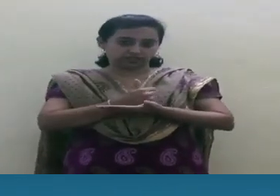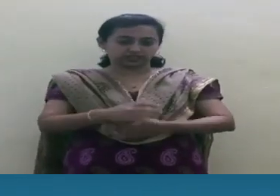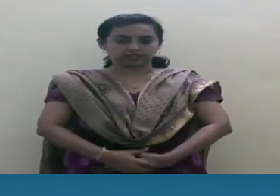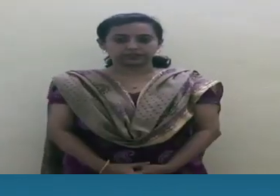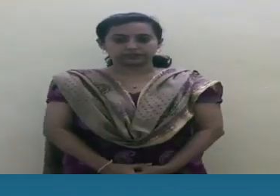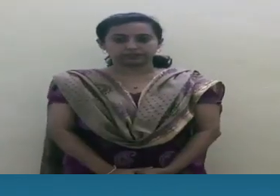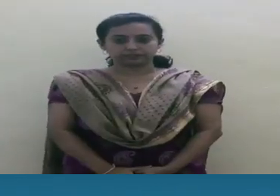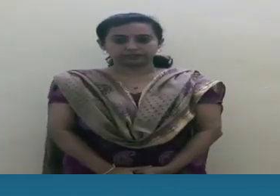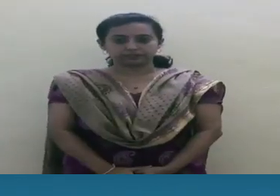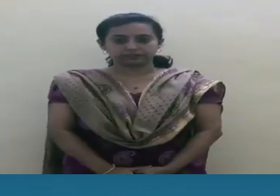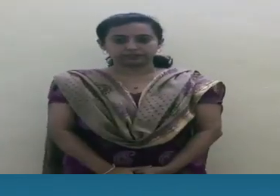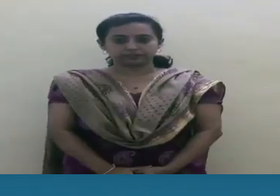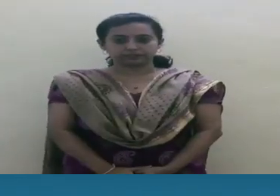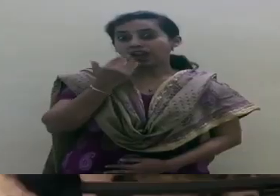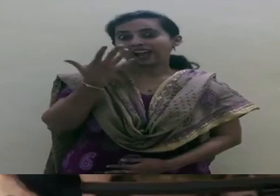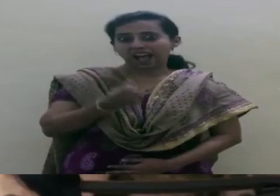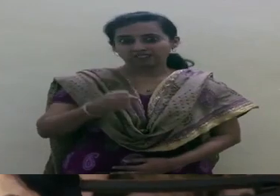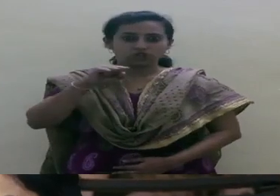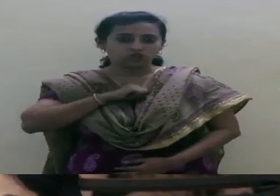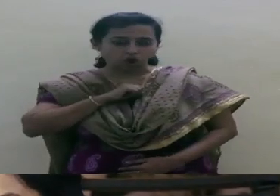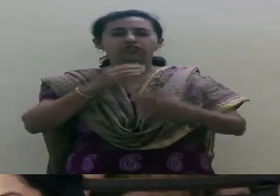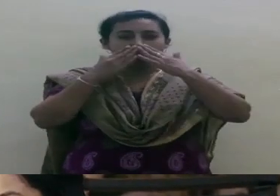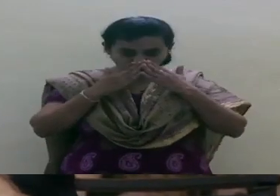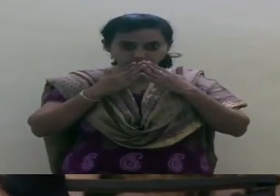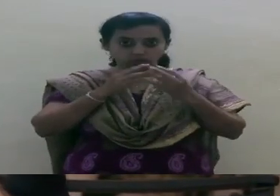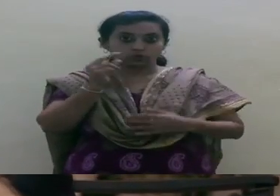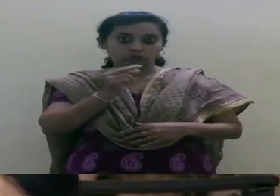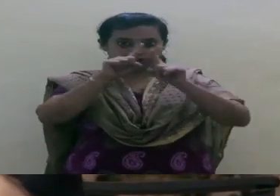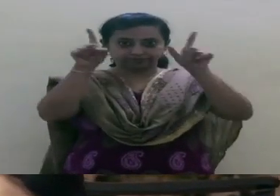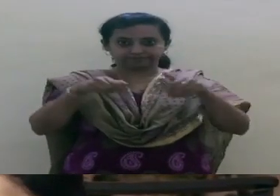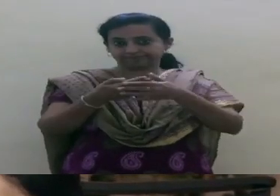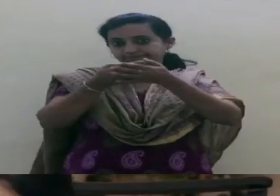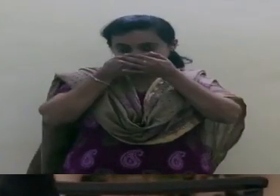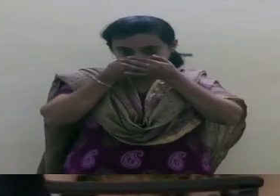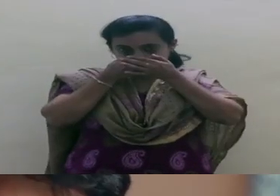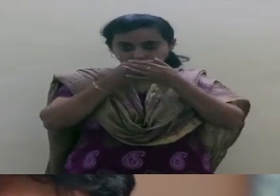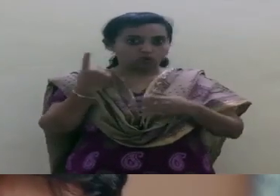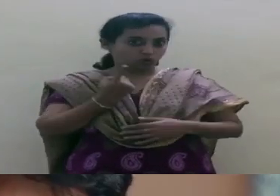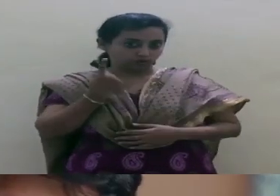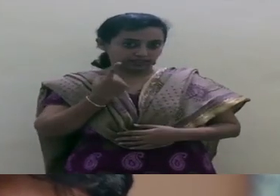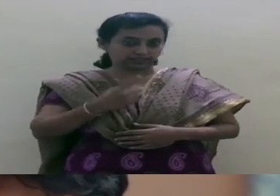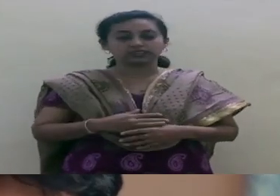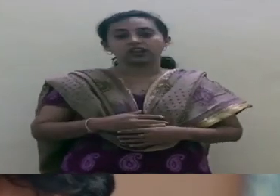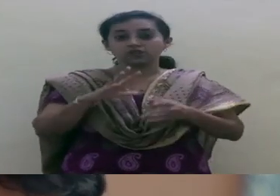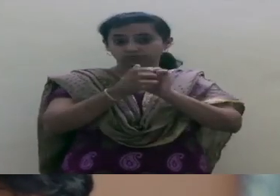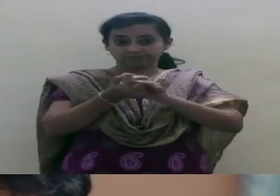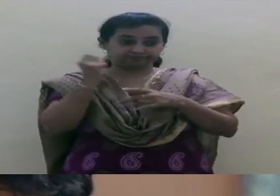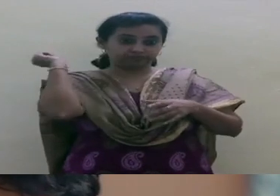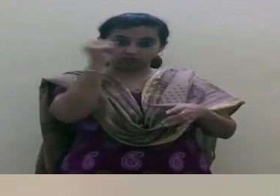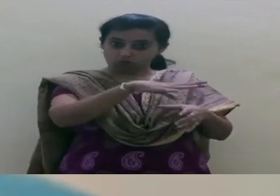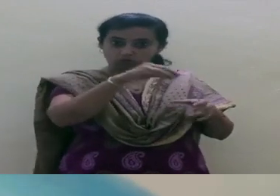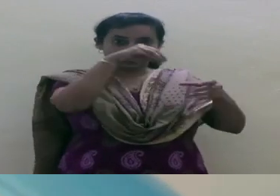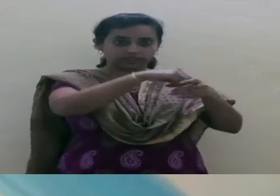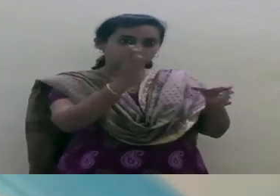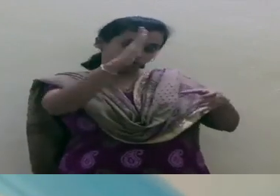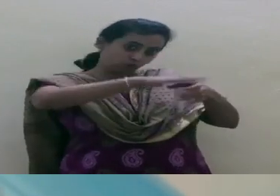நடவடிக்கைகளை எடுக்க வேண்டும். நீங்கள் 20ம்போதும் தும்பும்போதும் கைகுட்டை அல்லதது டிஷுக்களை பயன்படுத்துங்கள். பயண்படுத்த